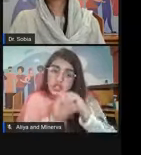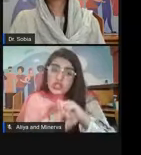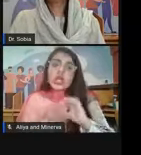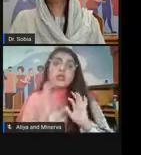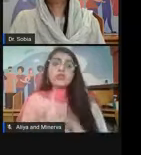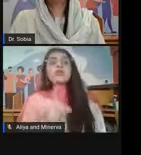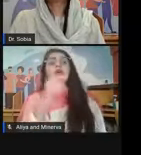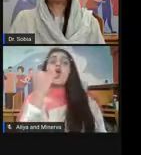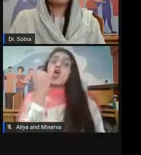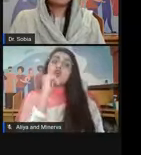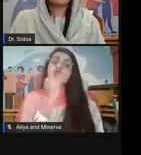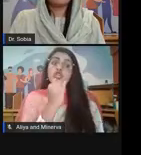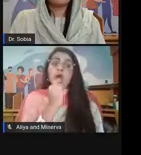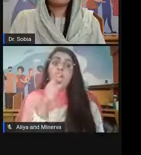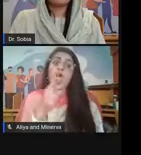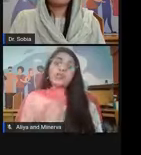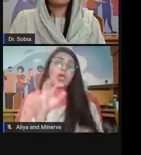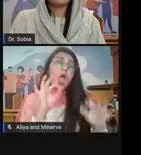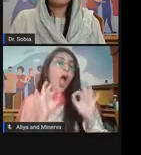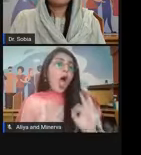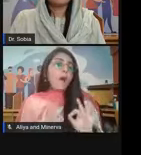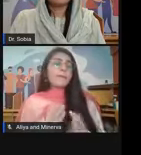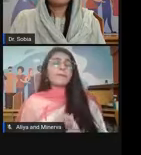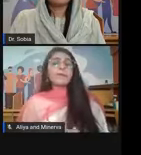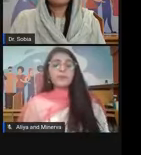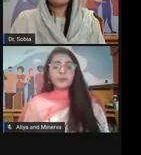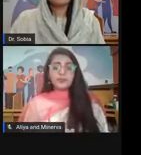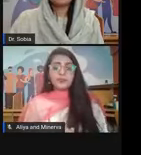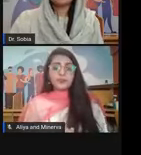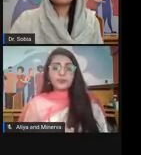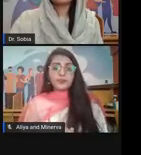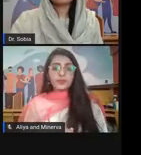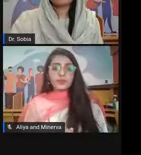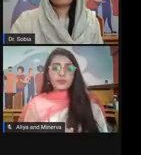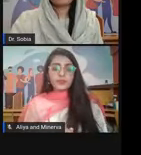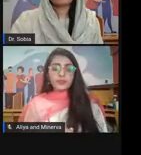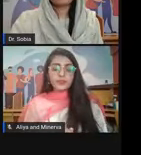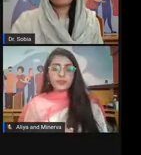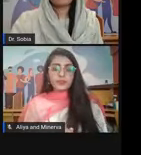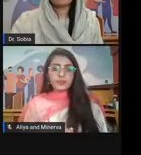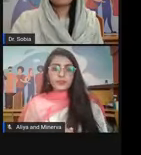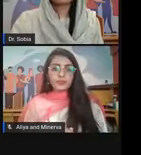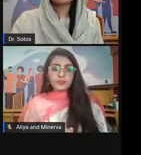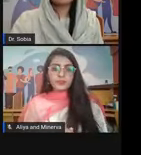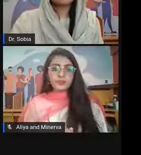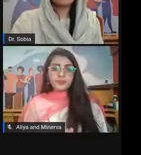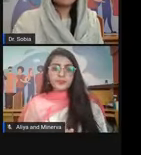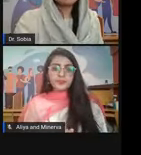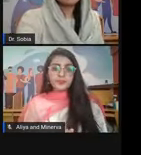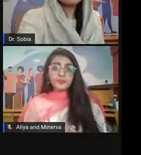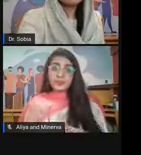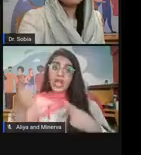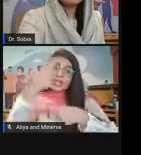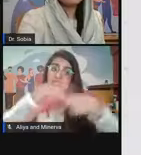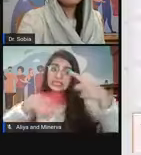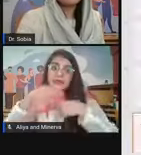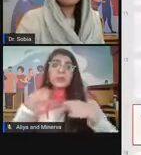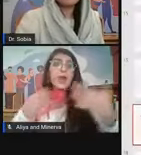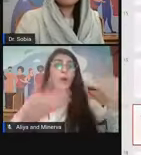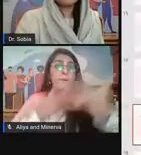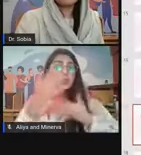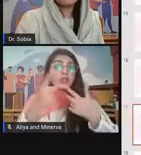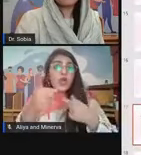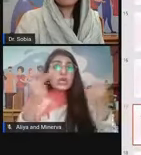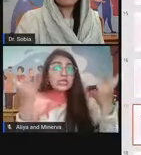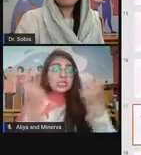then it is also a symptom. So these were all the symptoms.